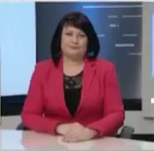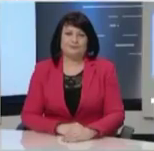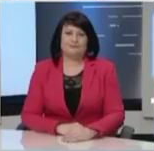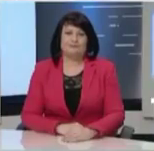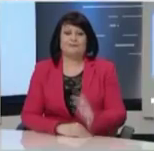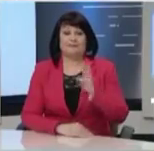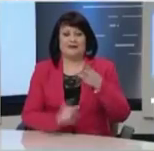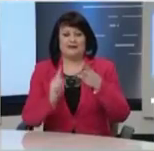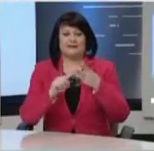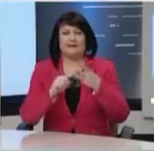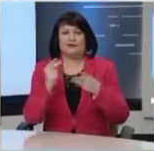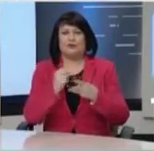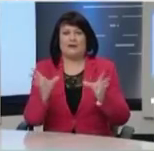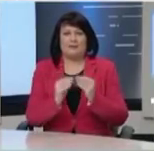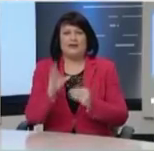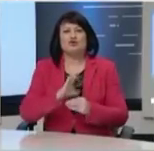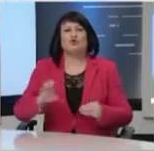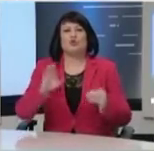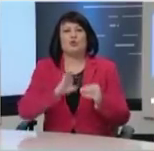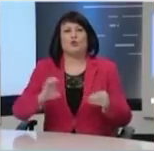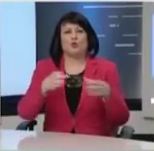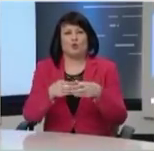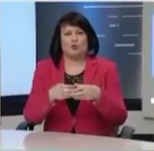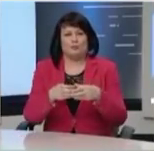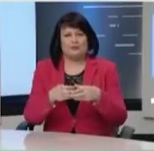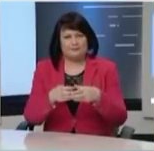Το τρίτο σκέλος της απόφασης του Eurogroup όμως